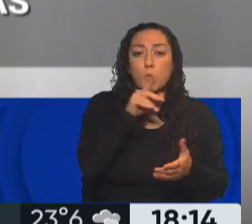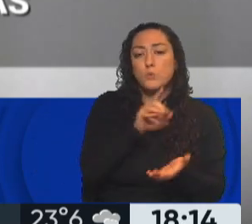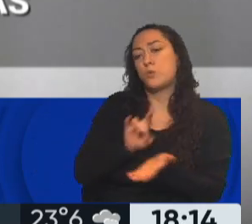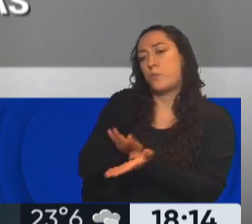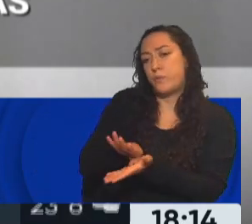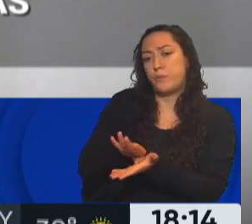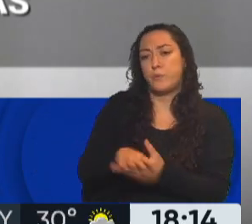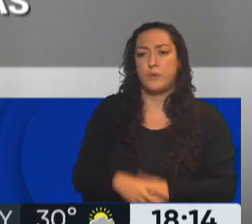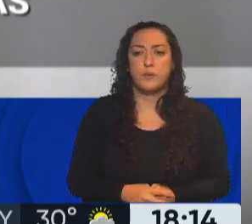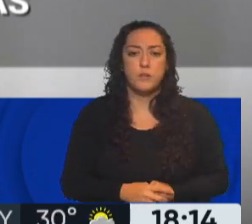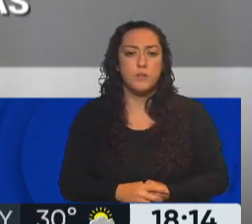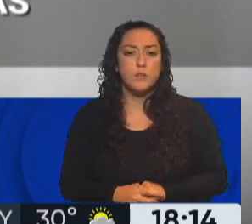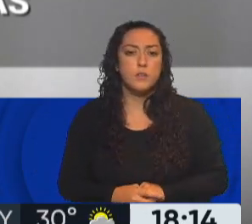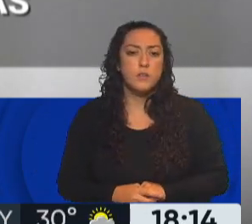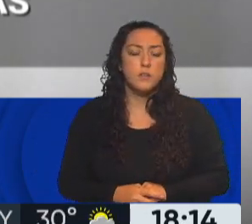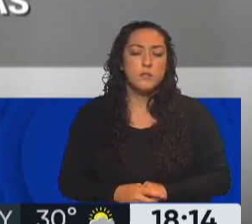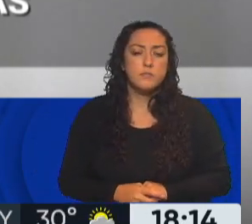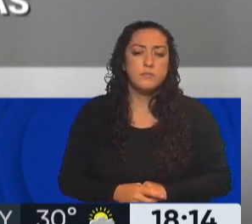разумеется, украинские